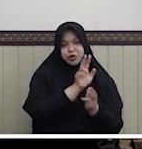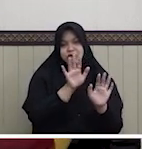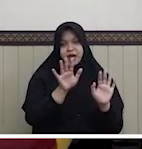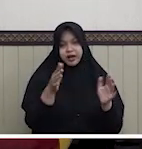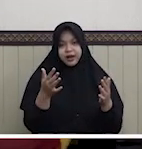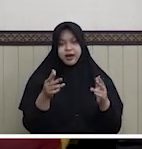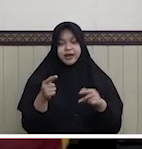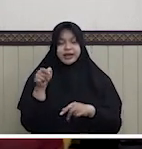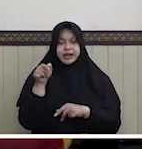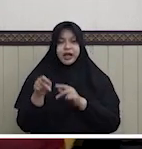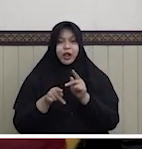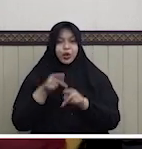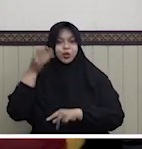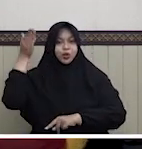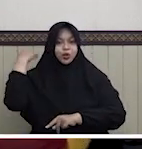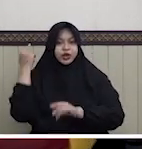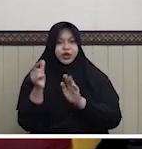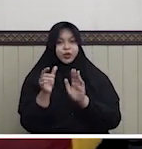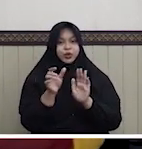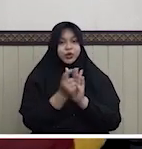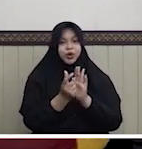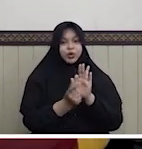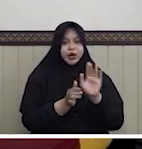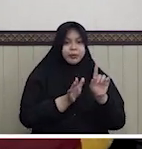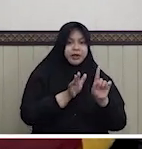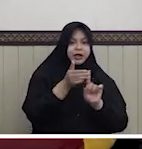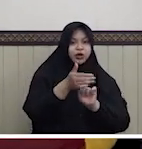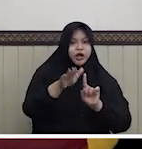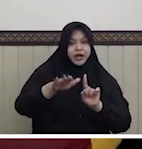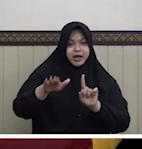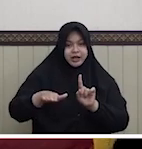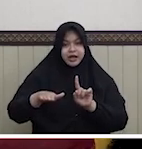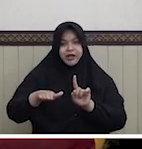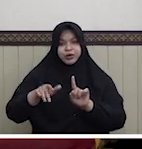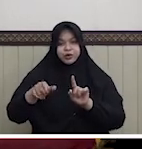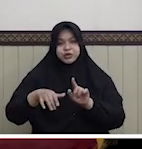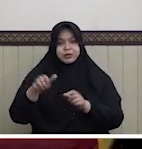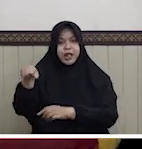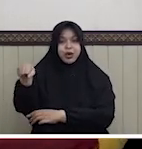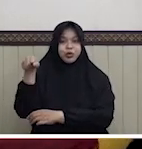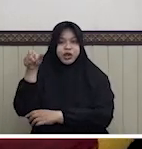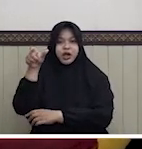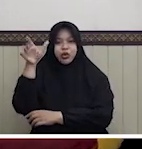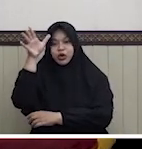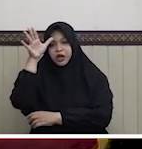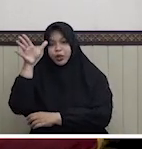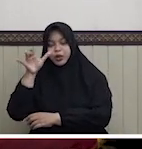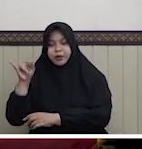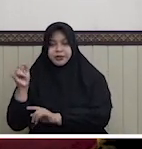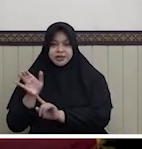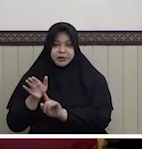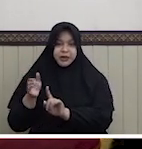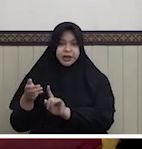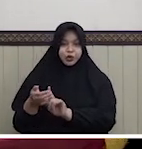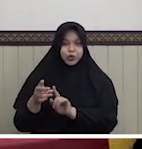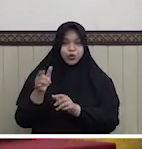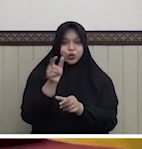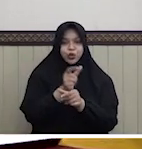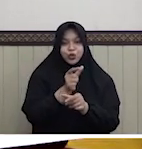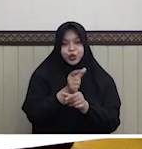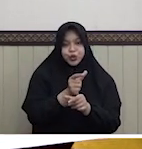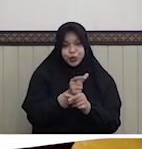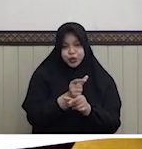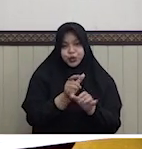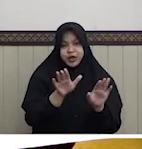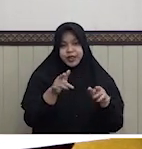dengan pemerkosaan ini kalau dulu di undang-undang Perlindungan Anak kan ketika pelakunya adalah orang tua yang menjadi pelindung kayak gitu ya